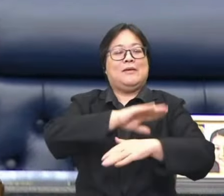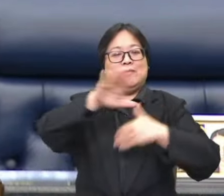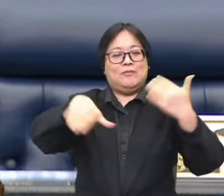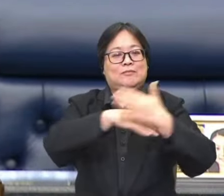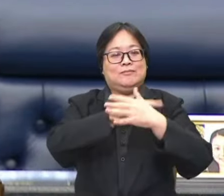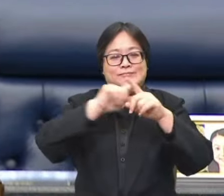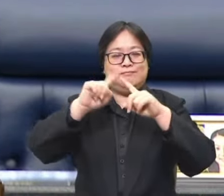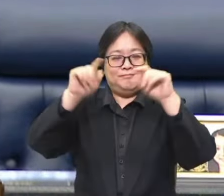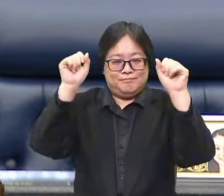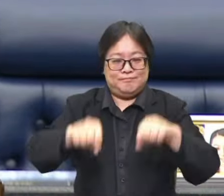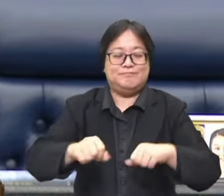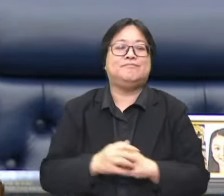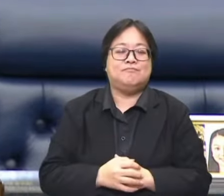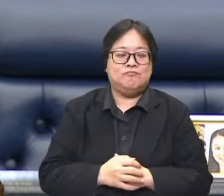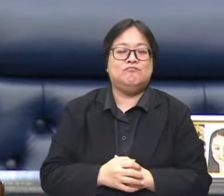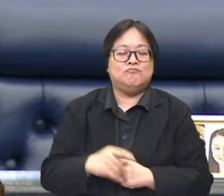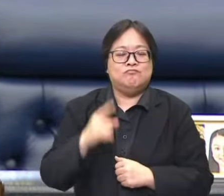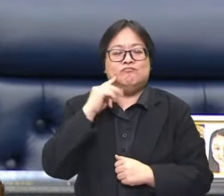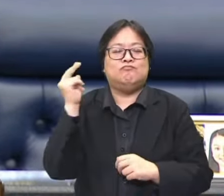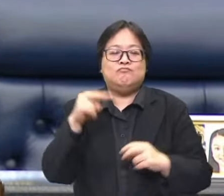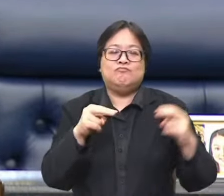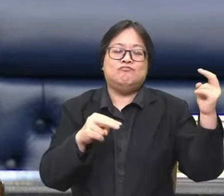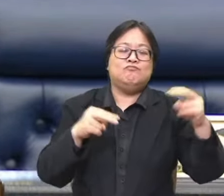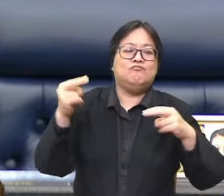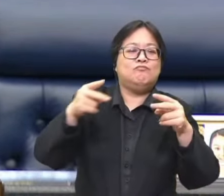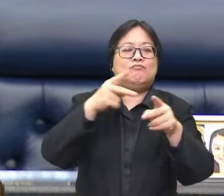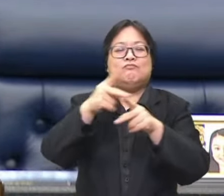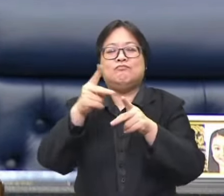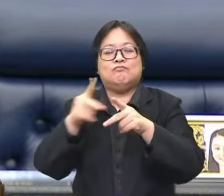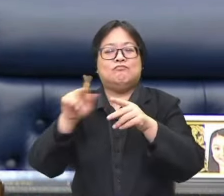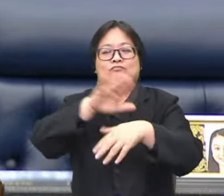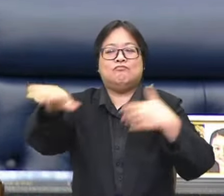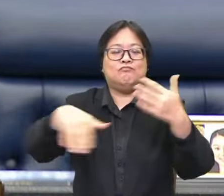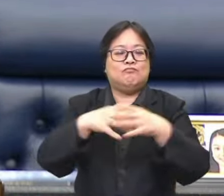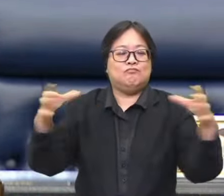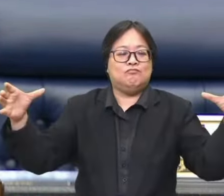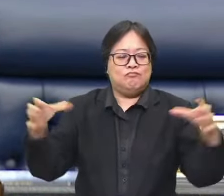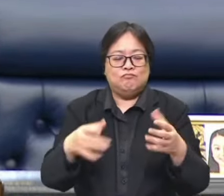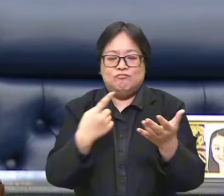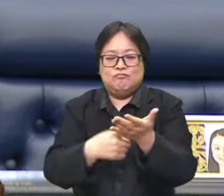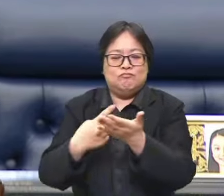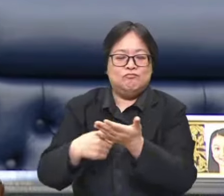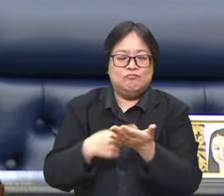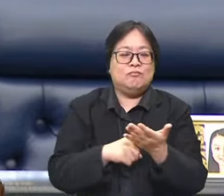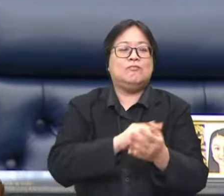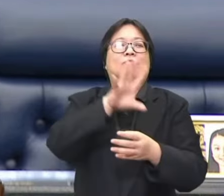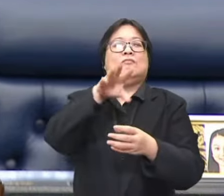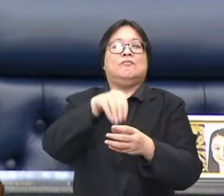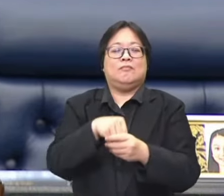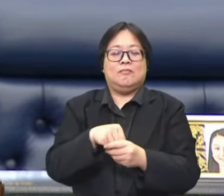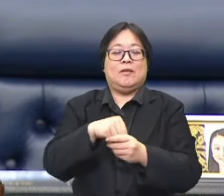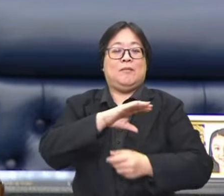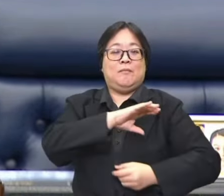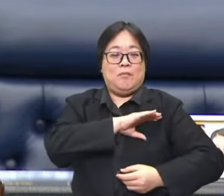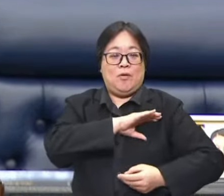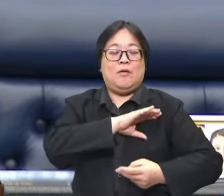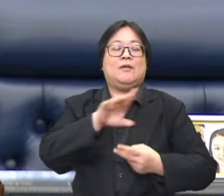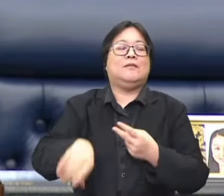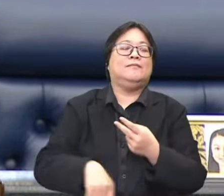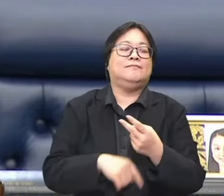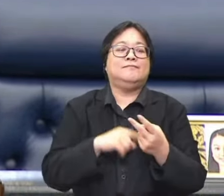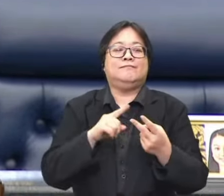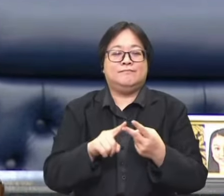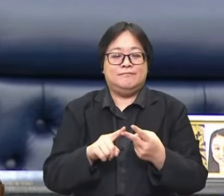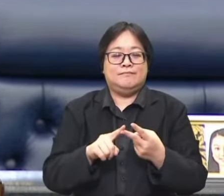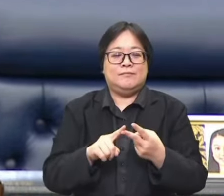aktiviti. Ini setelah mengambil kira pandangan kepakaran secara kolektif oleh pelbagai agensi termasuklah PDRM, Polis Diraja